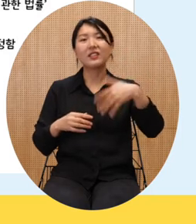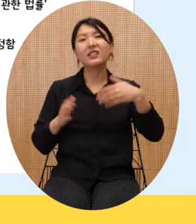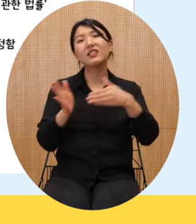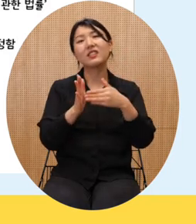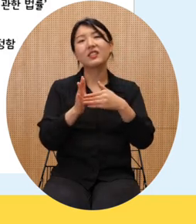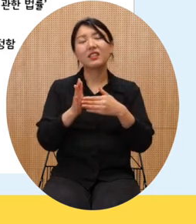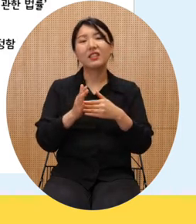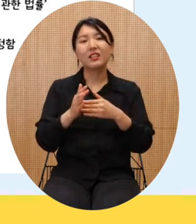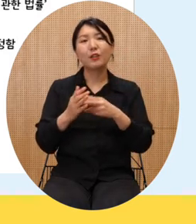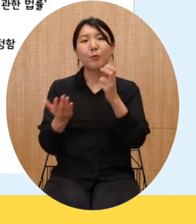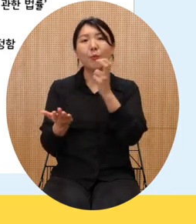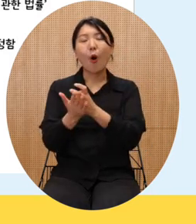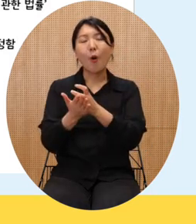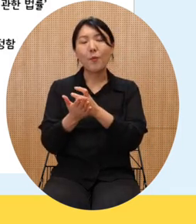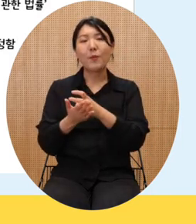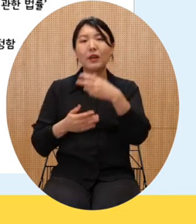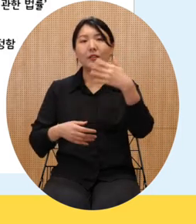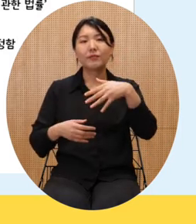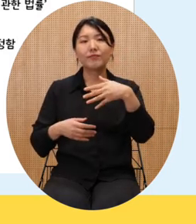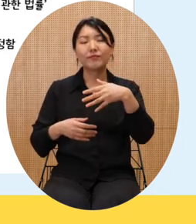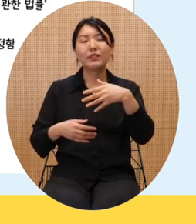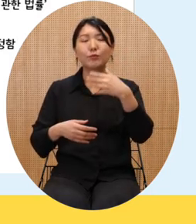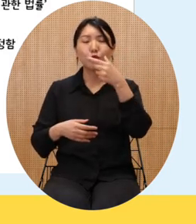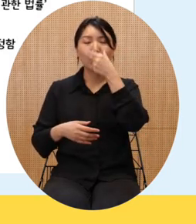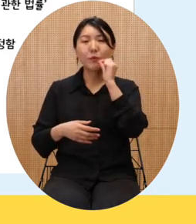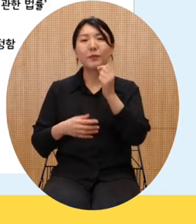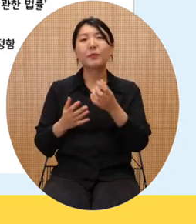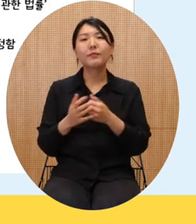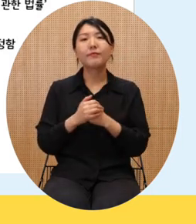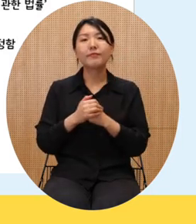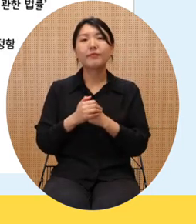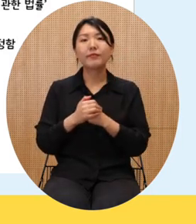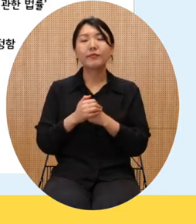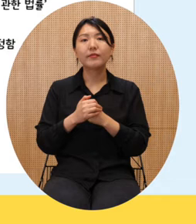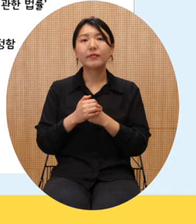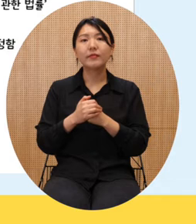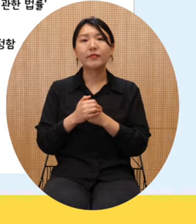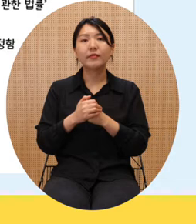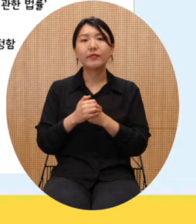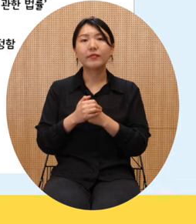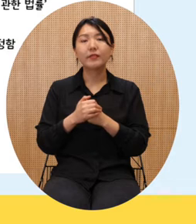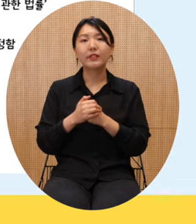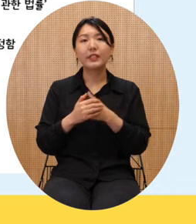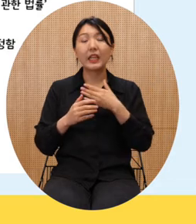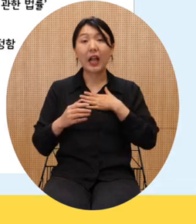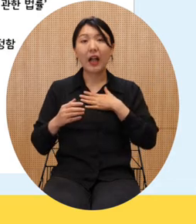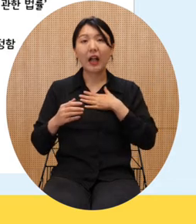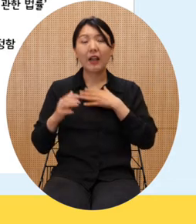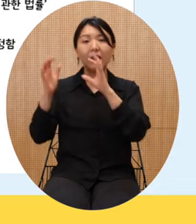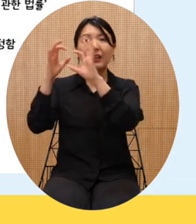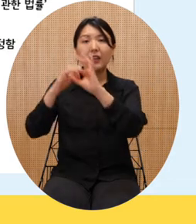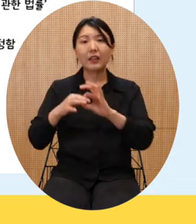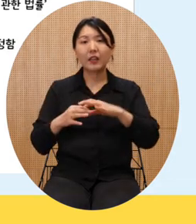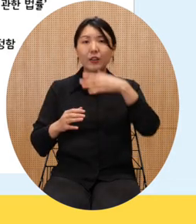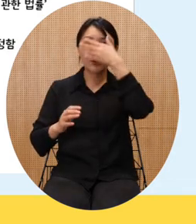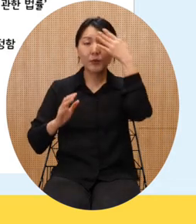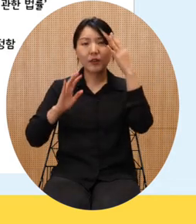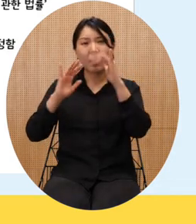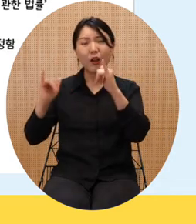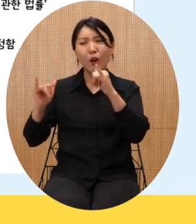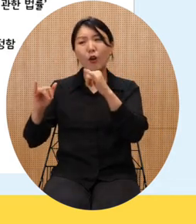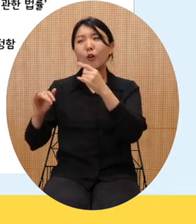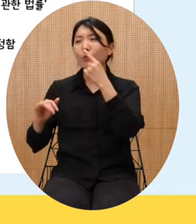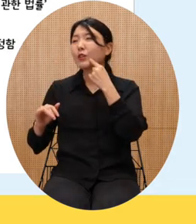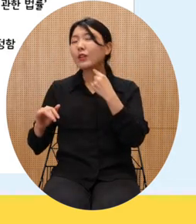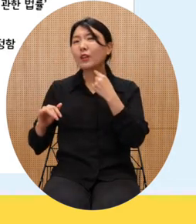그치고 있다라는 생각이 듭니다. 법과 제도가 미비하고 아까 말씀드렸던 것처럼, 그리고 제가 아까